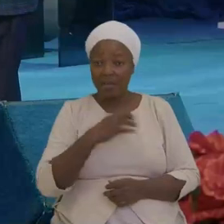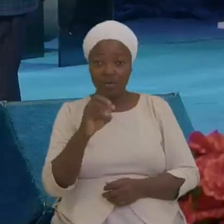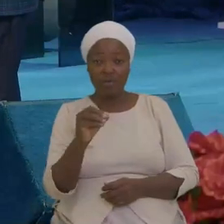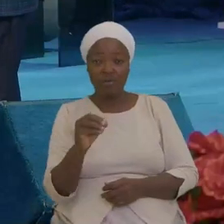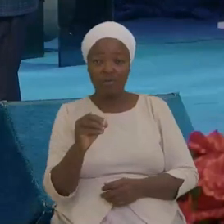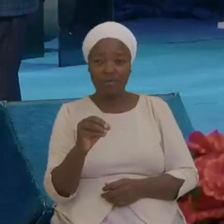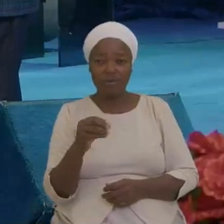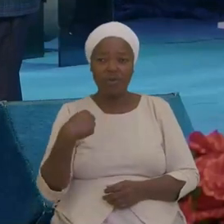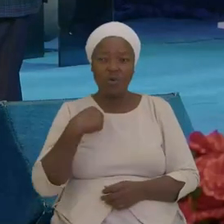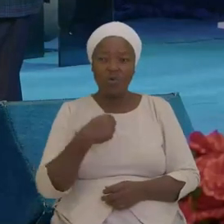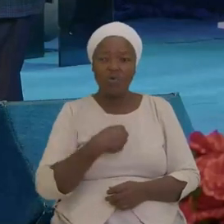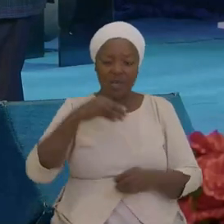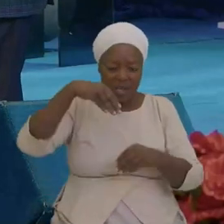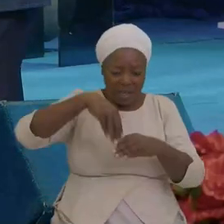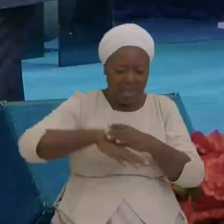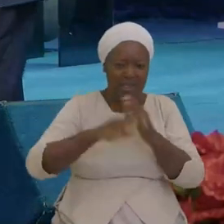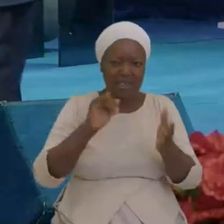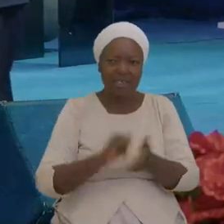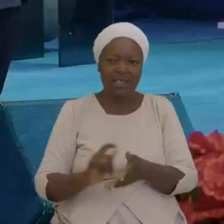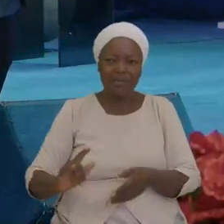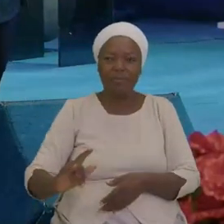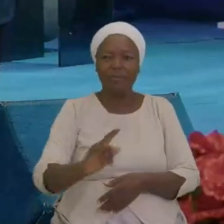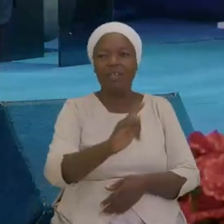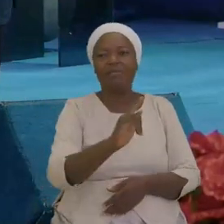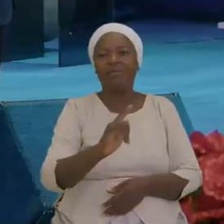Ainsi donc, nous entrons dans l'avion.